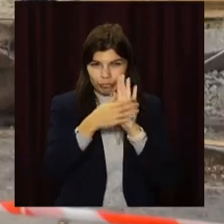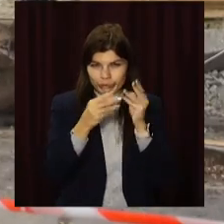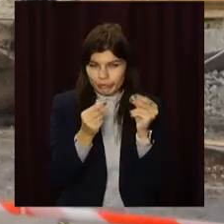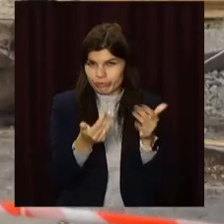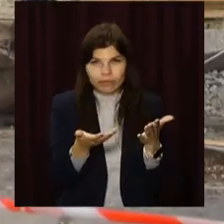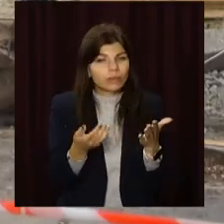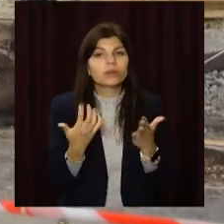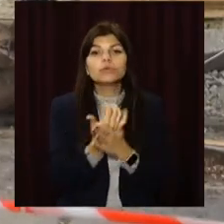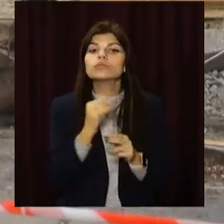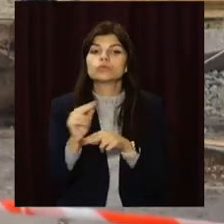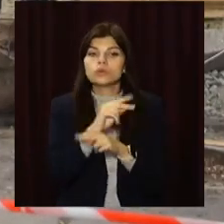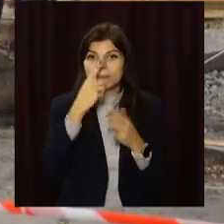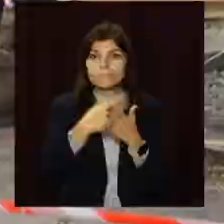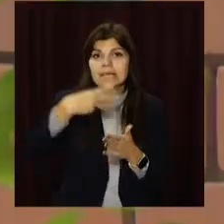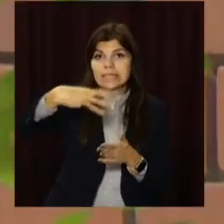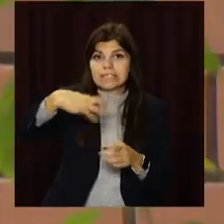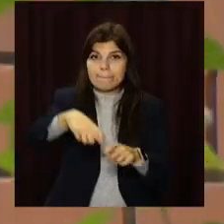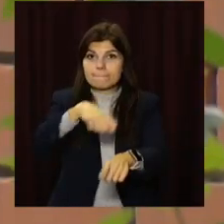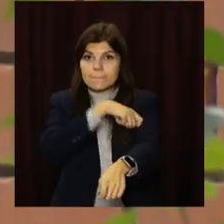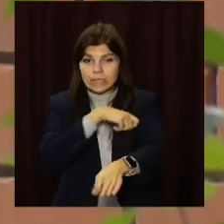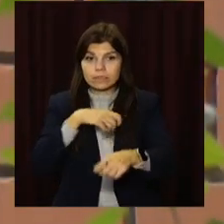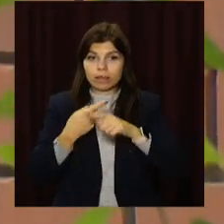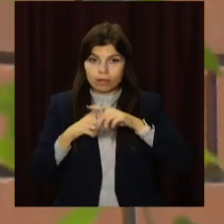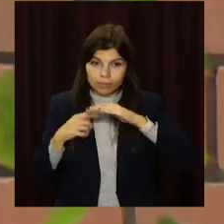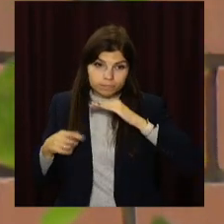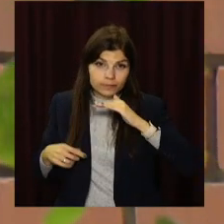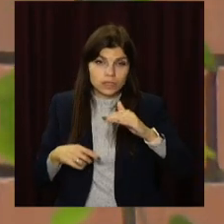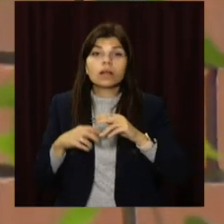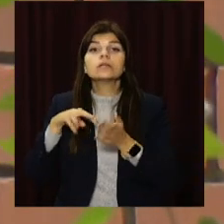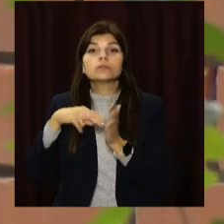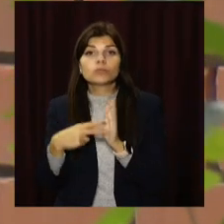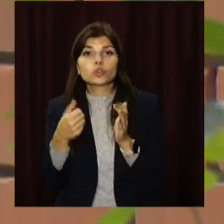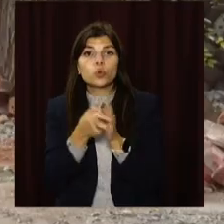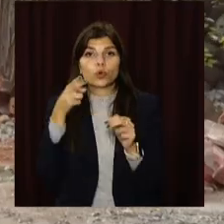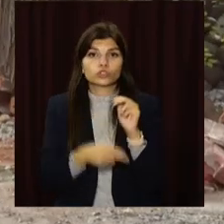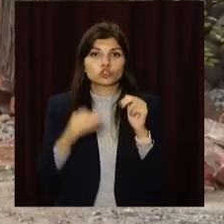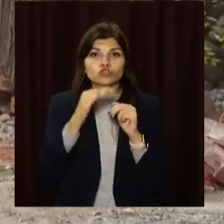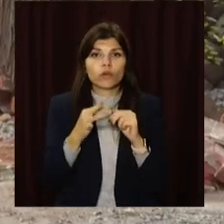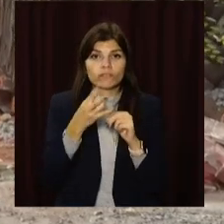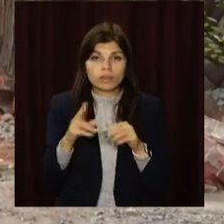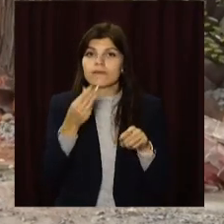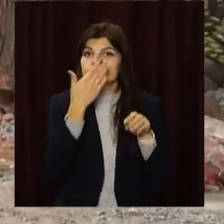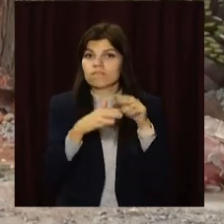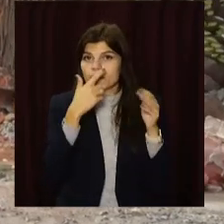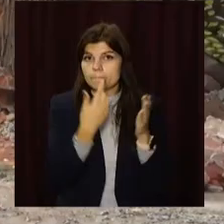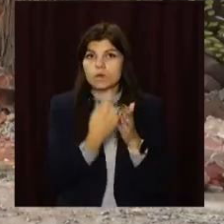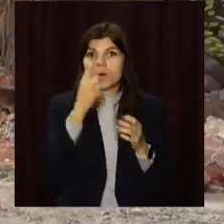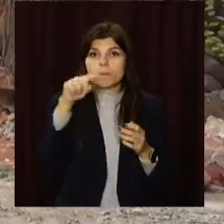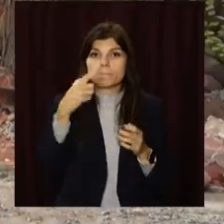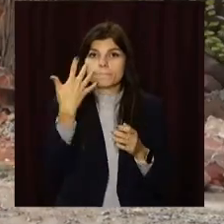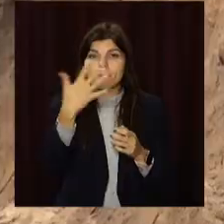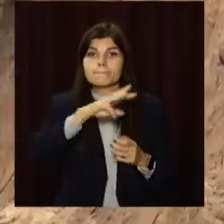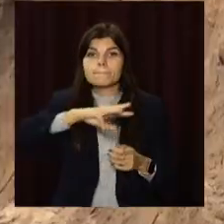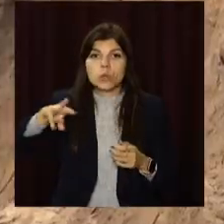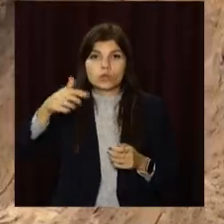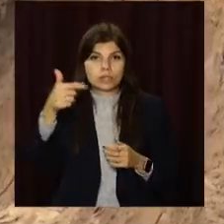Зараз ремонтують майже 30 метрів підпірної стінки. Роботи планують завершити до кінця жовтня. На це виділили понад